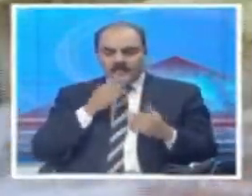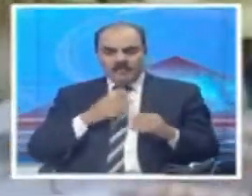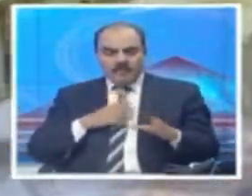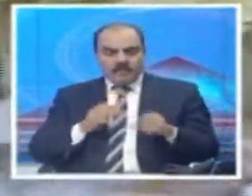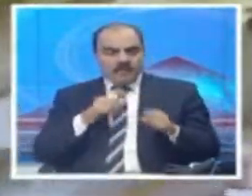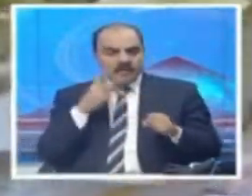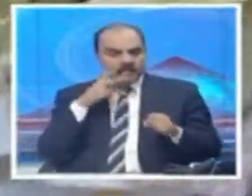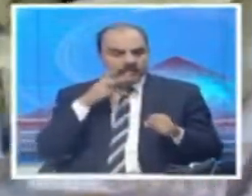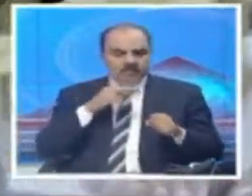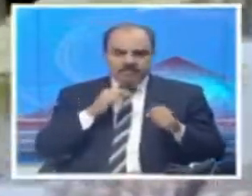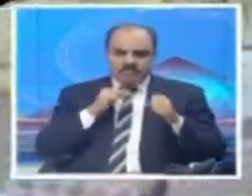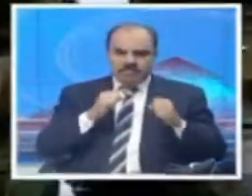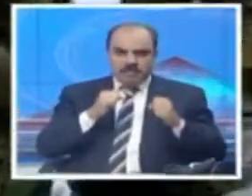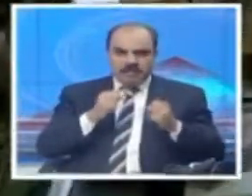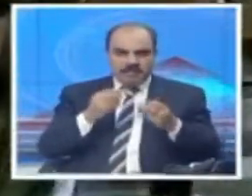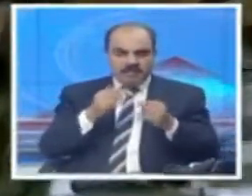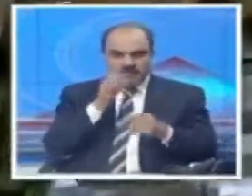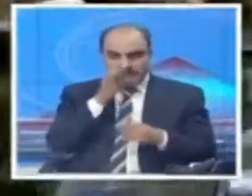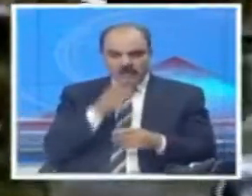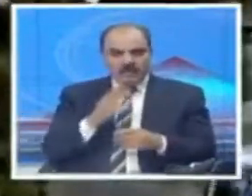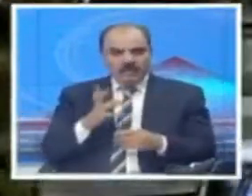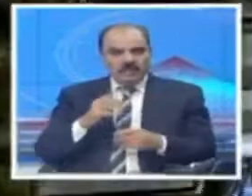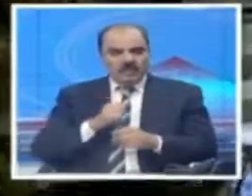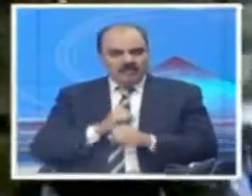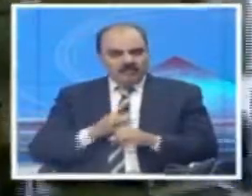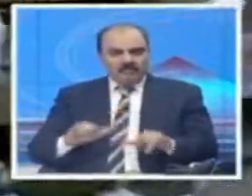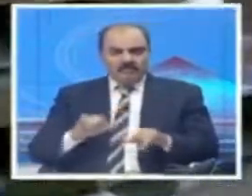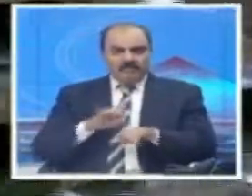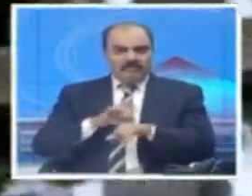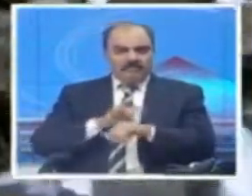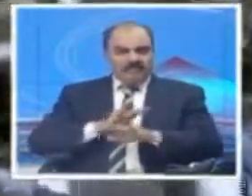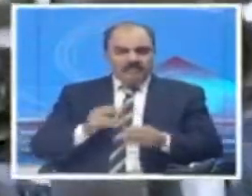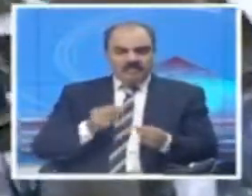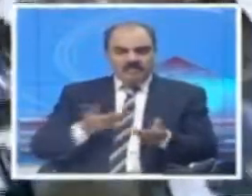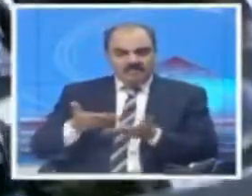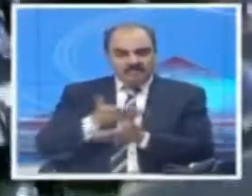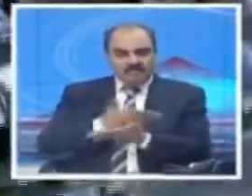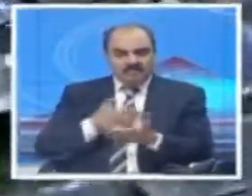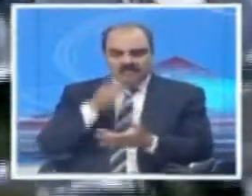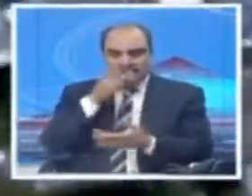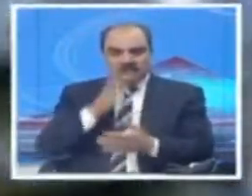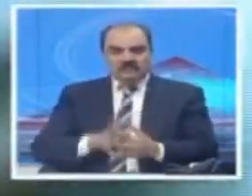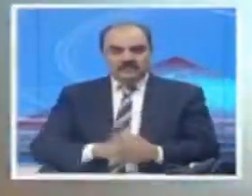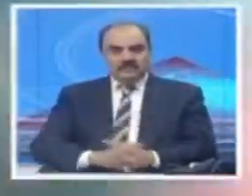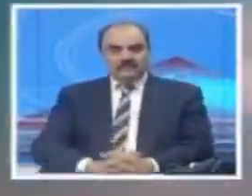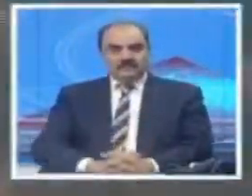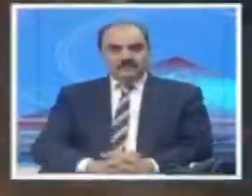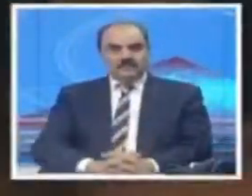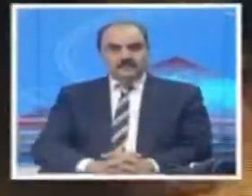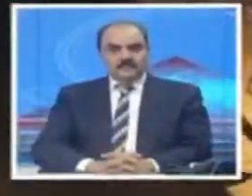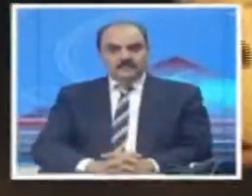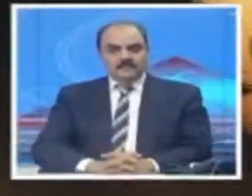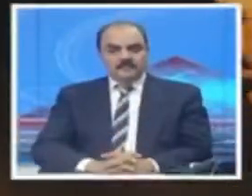الآثار السلبية الناتجة عنها سواء مجتمعياً أو اقتصادياً.